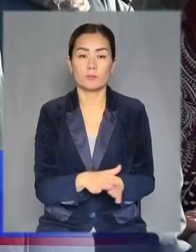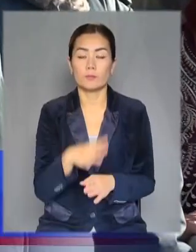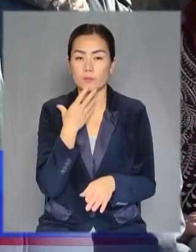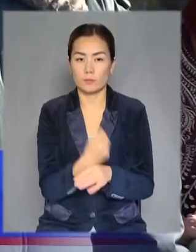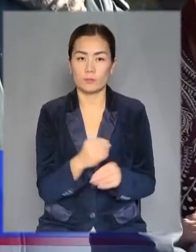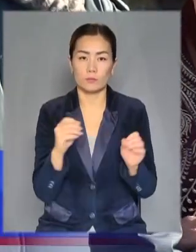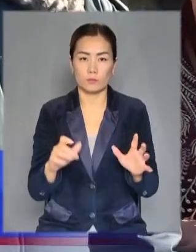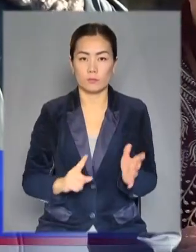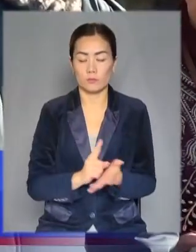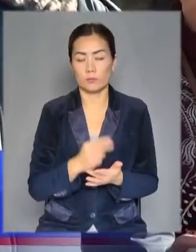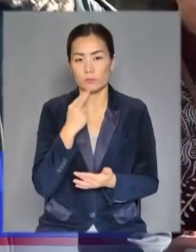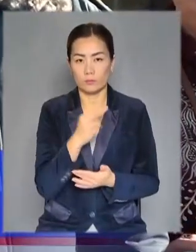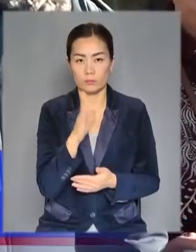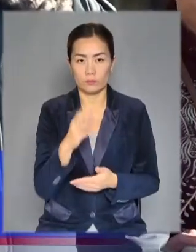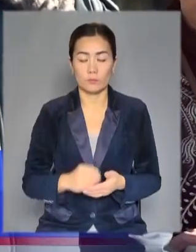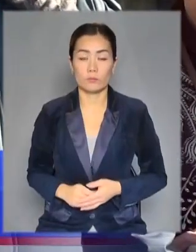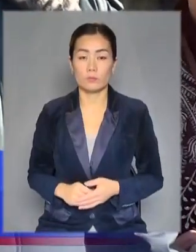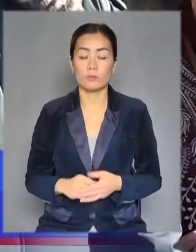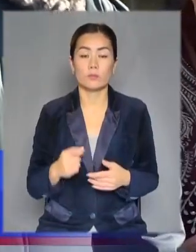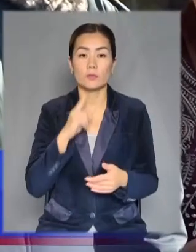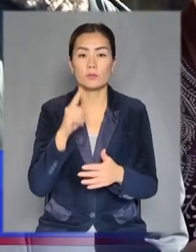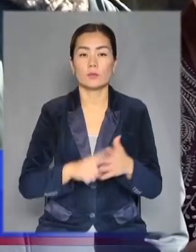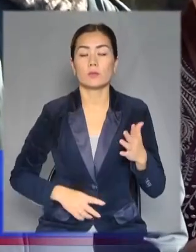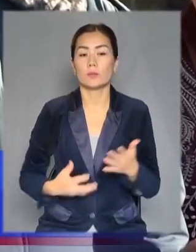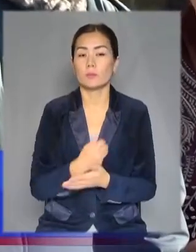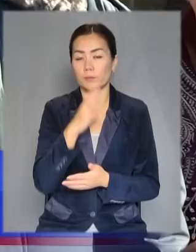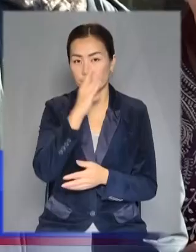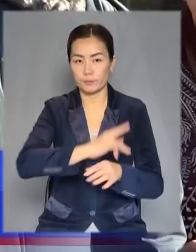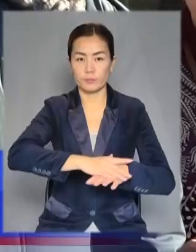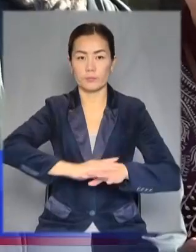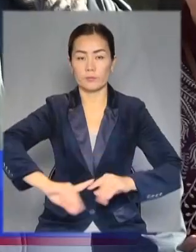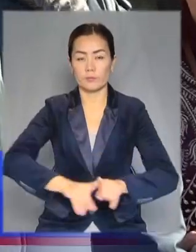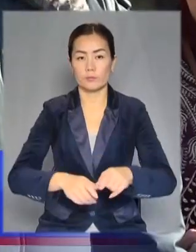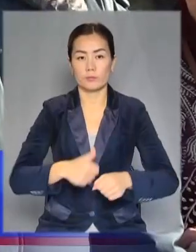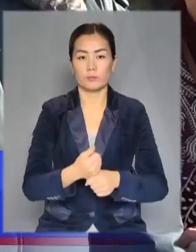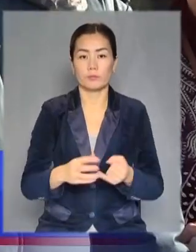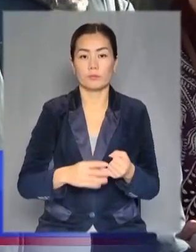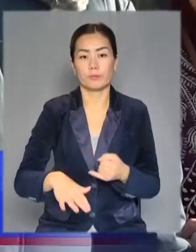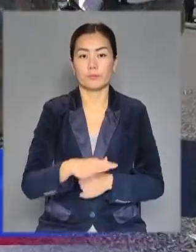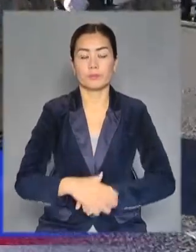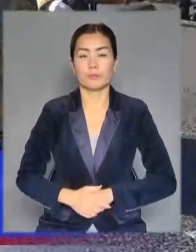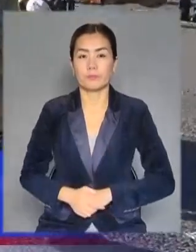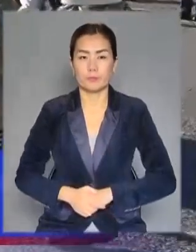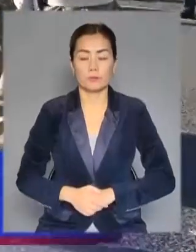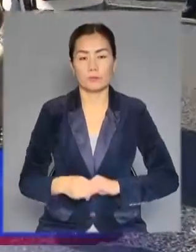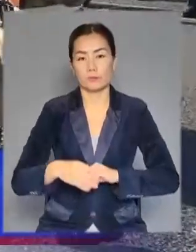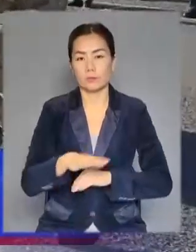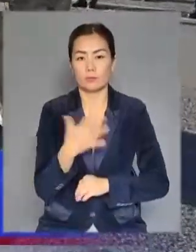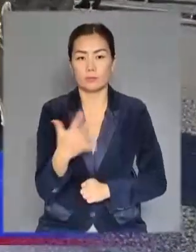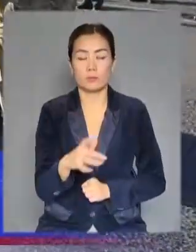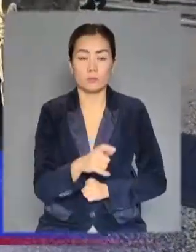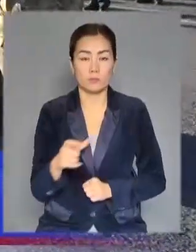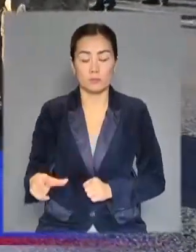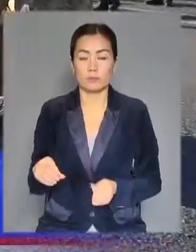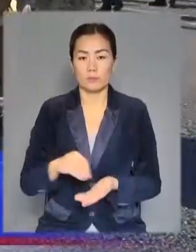свой конституционный долг на высоком уровне, оправдать доверие родителей, народа и президента нашей страны. В стране из 5